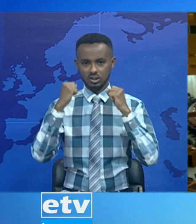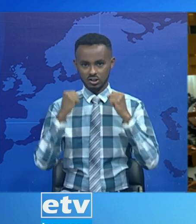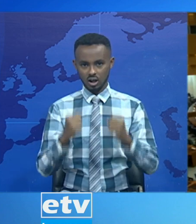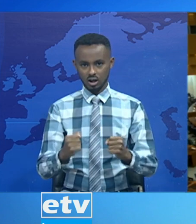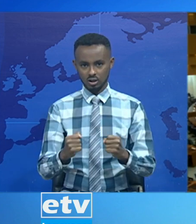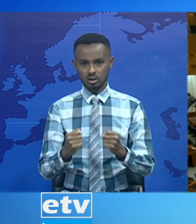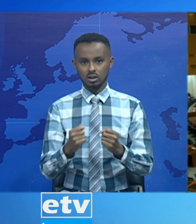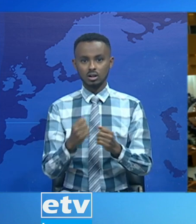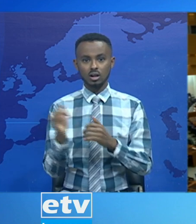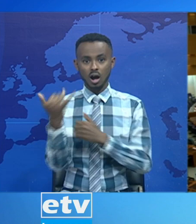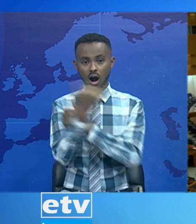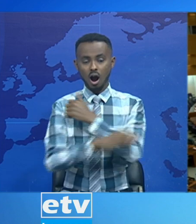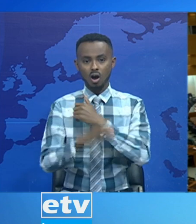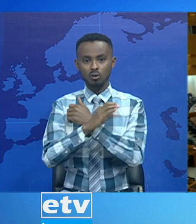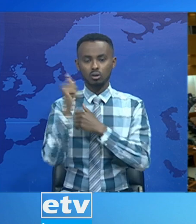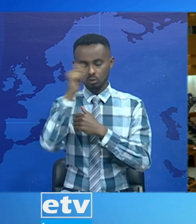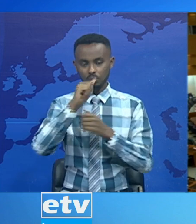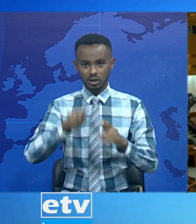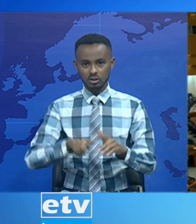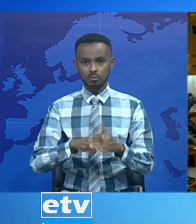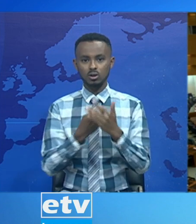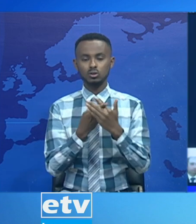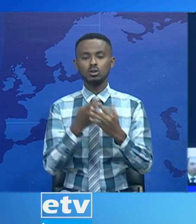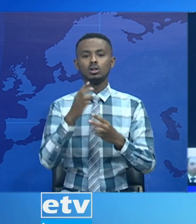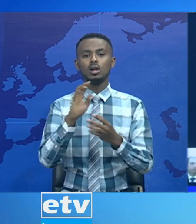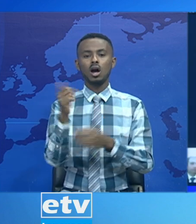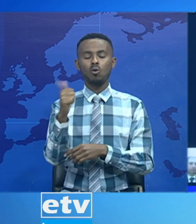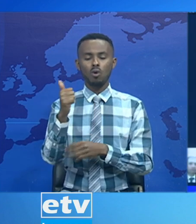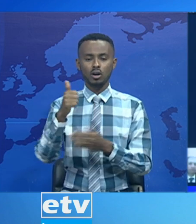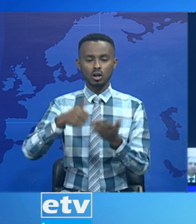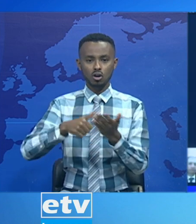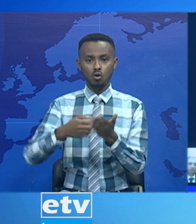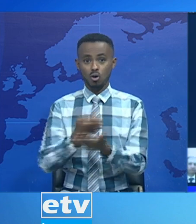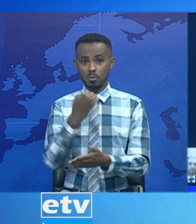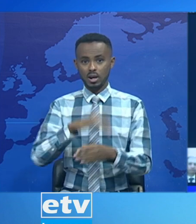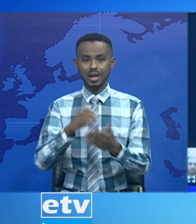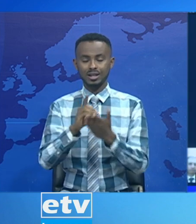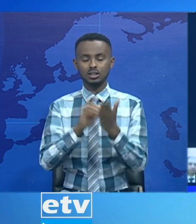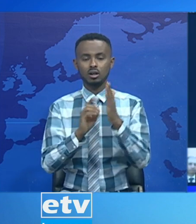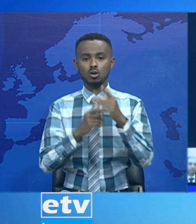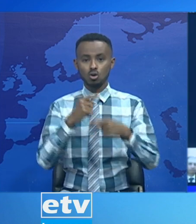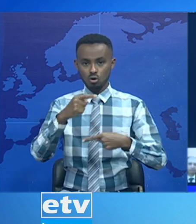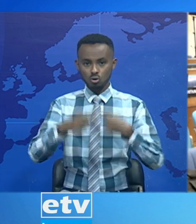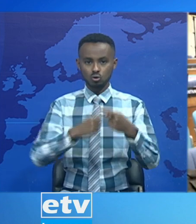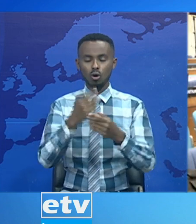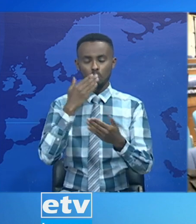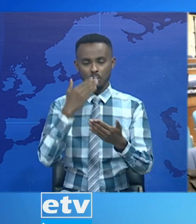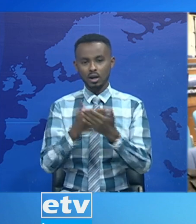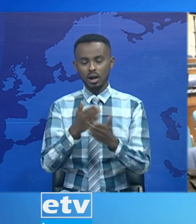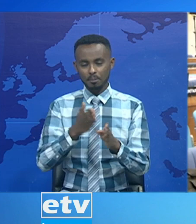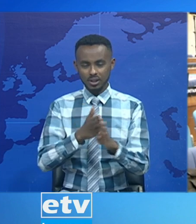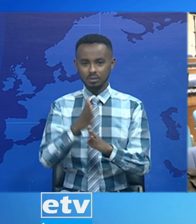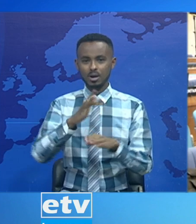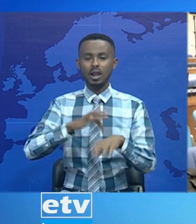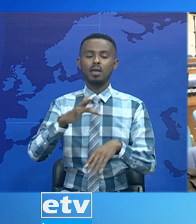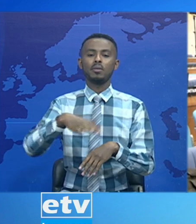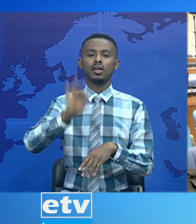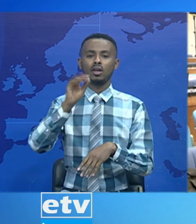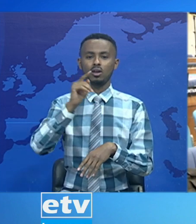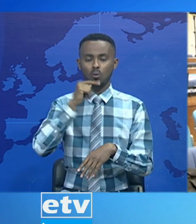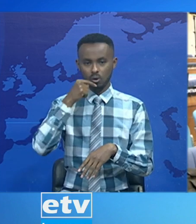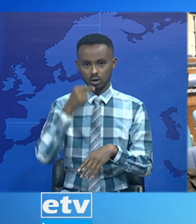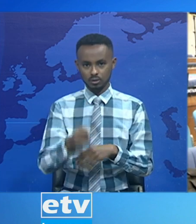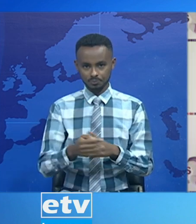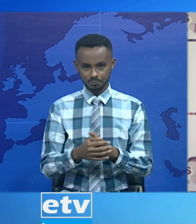እንችላለን። እንደ አህጉር ኢትዮጵያ የጀመረችው የአረንጓዴ ኢኮኖሚና የዲጂታል ጉዞ በመልካም መስመር ላይ የሚገኝም